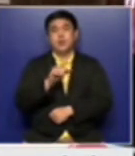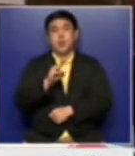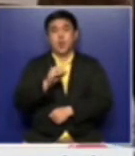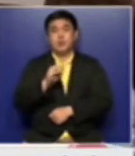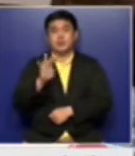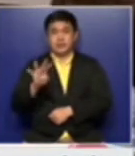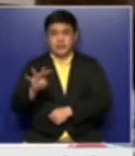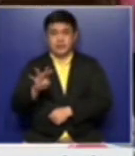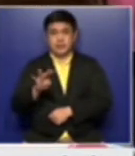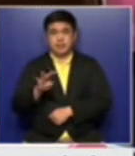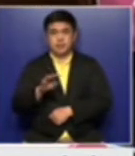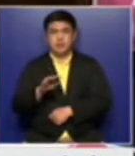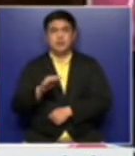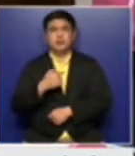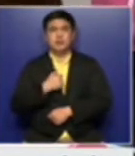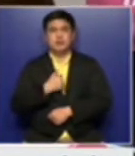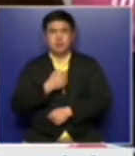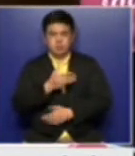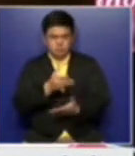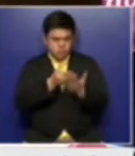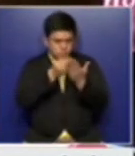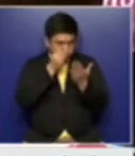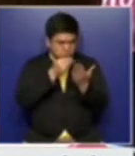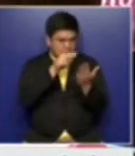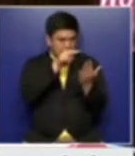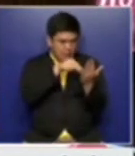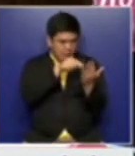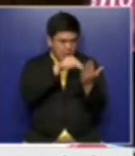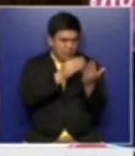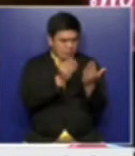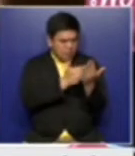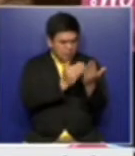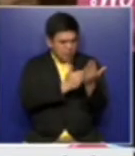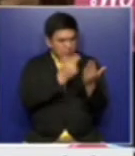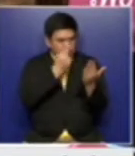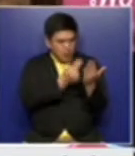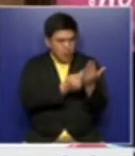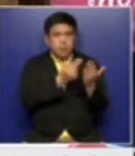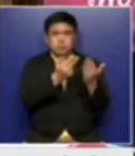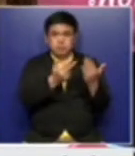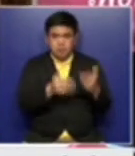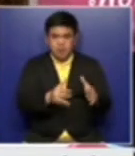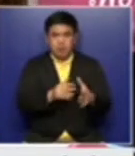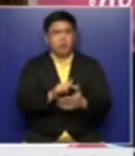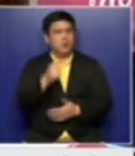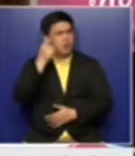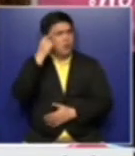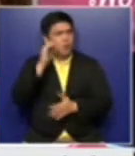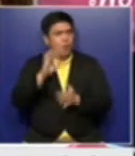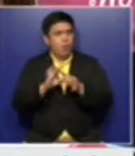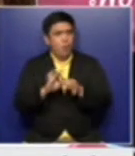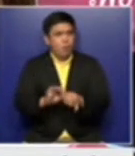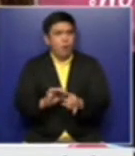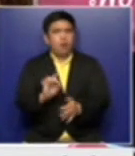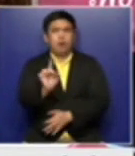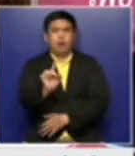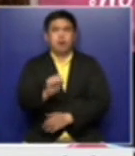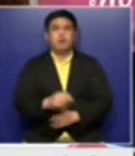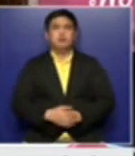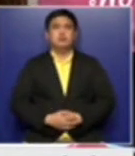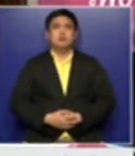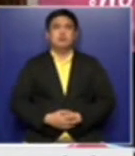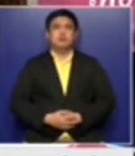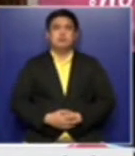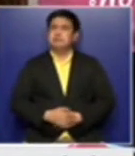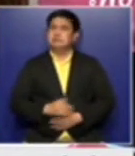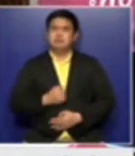.2564ดิฉันได้อ่านได้ศึกษาได้ดูรายละเอียดแล้วดิฉันมีความรู้สึกเป็นกังวลอย่างยิ่งค่ะดิฉัน